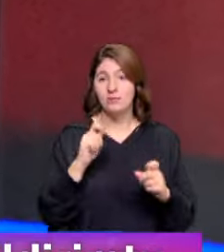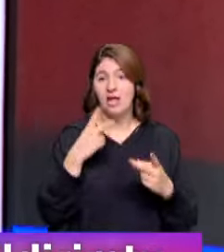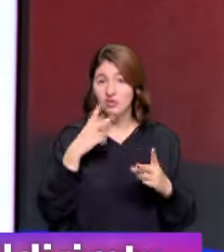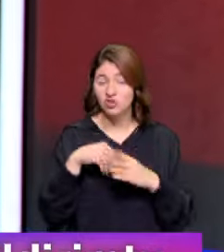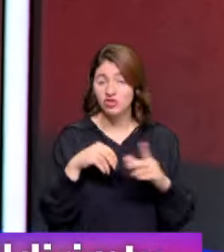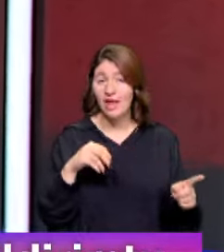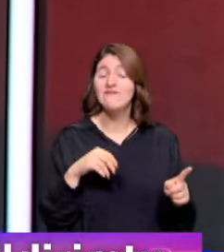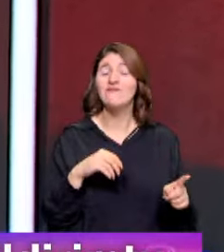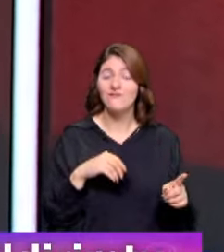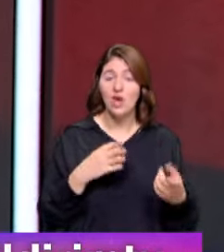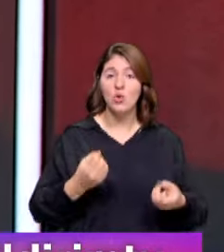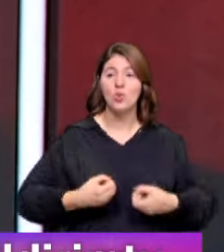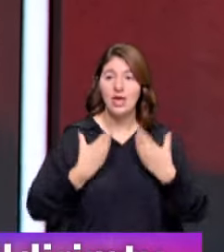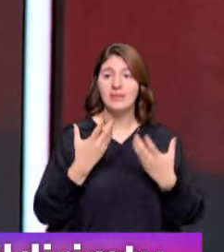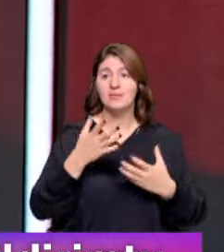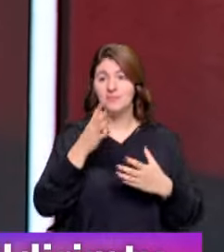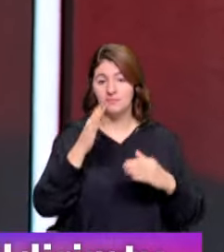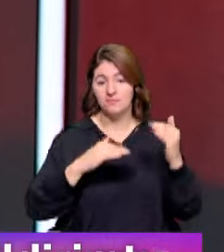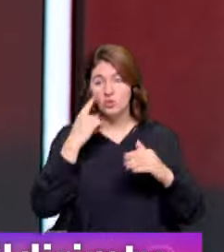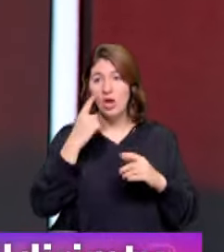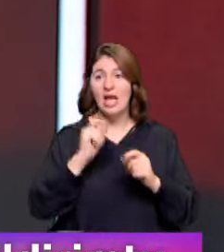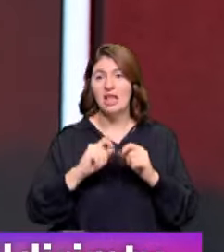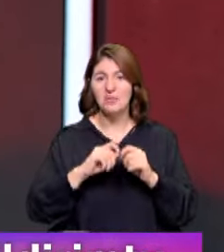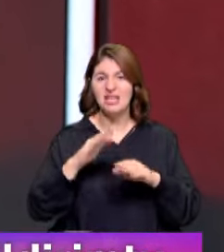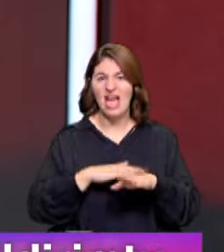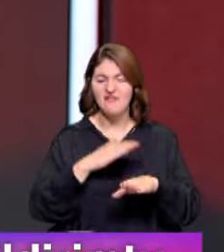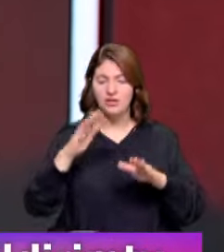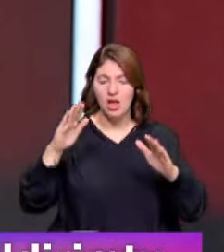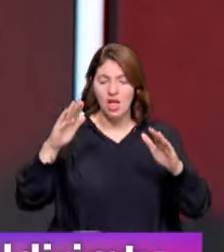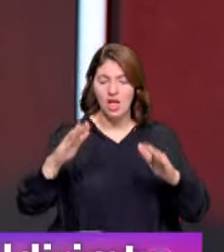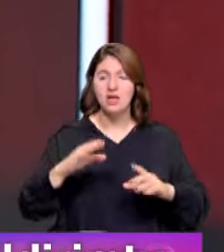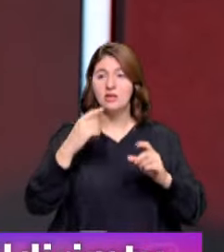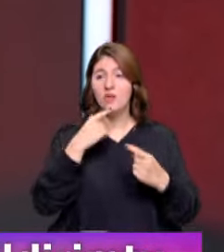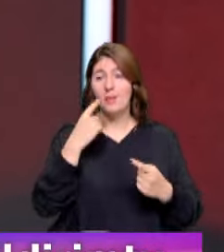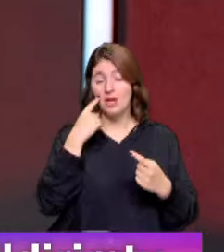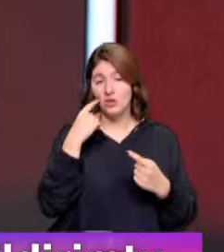açıklamada ve üretim verileri. Ekonomide yavaşlama sinyallerine rağmen